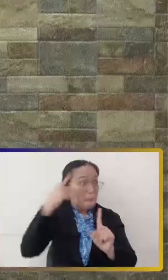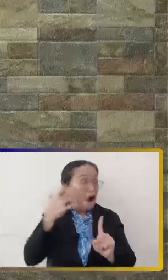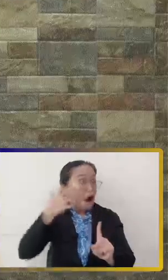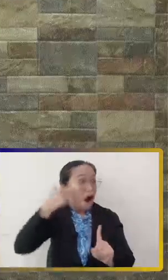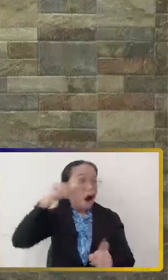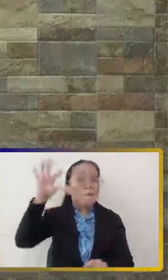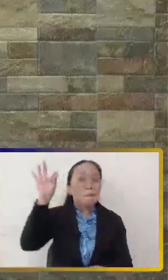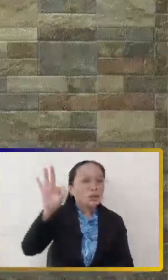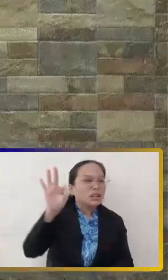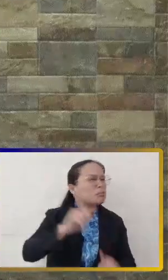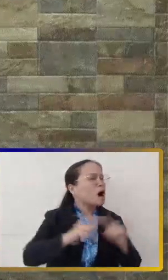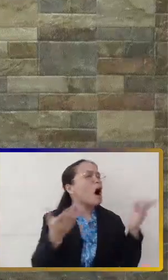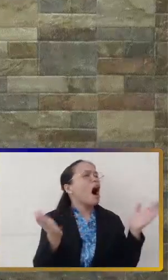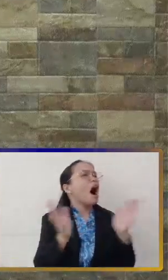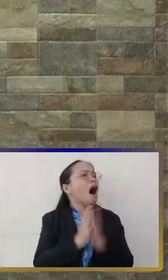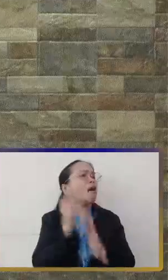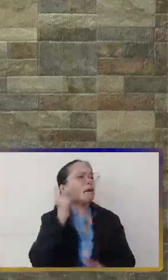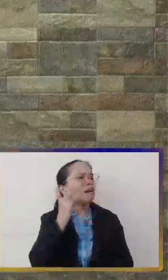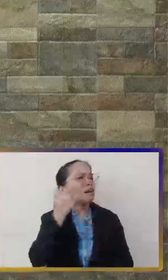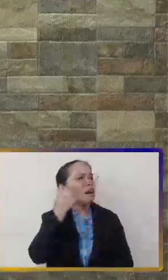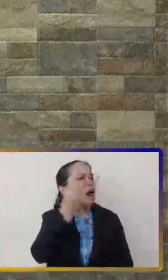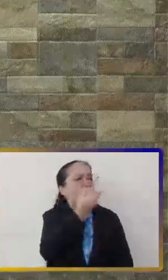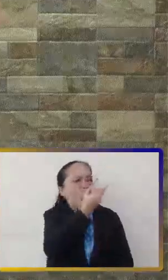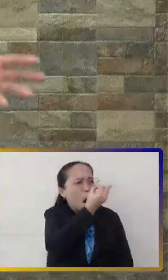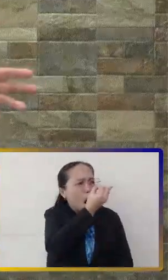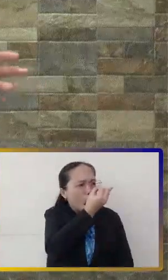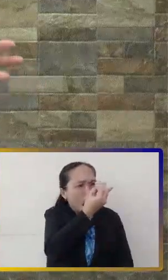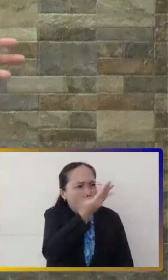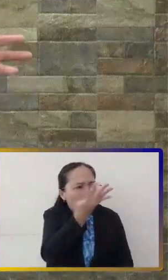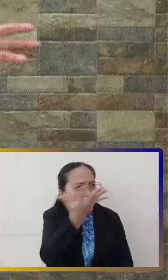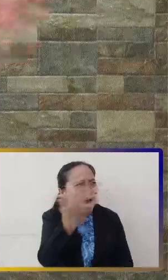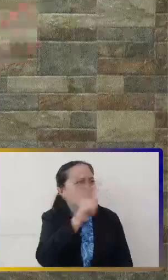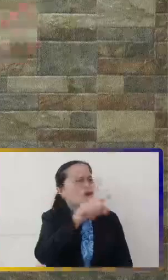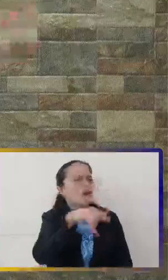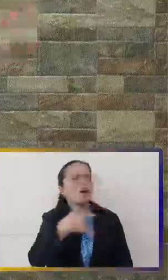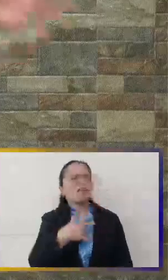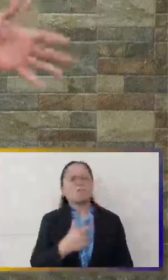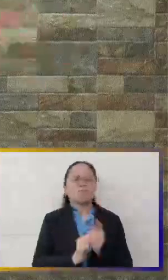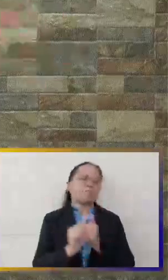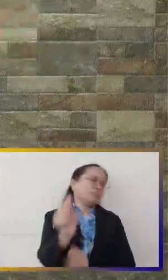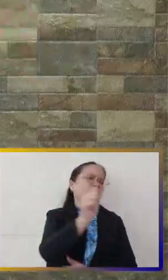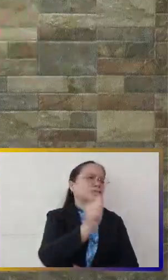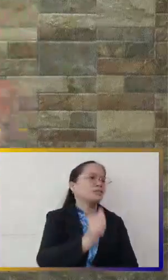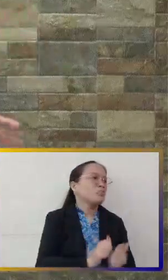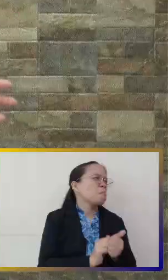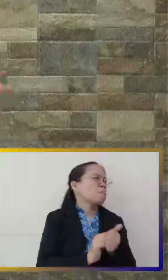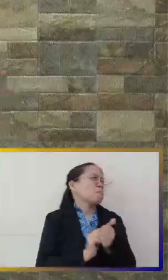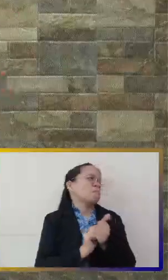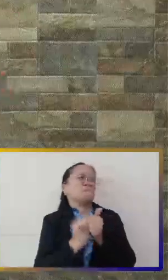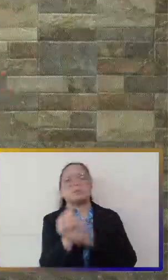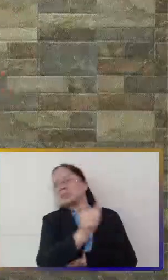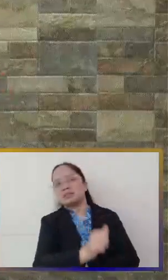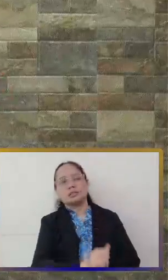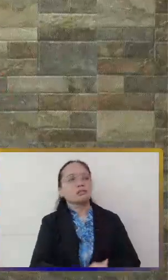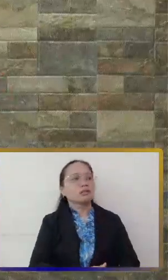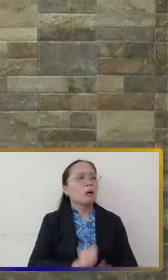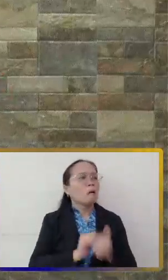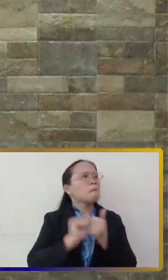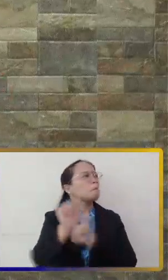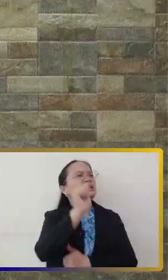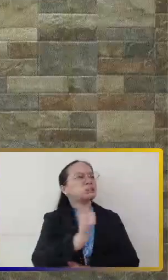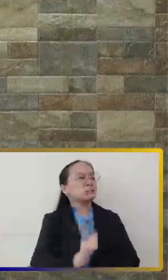Pero ilan kaya sa atin? Nagiging passive na tayo. Kaya hindi natin makita ngayon yung